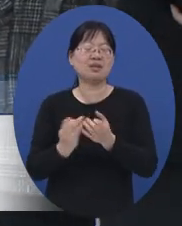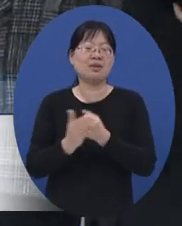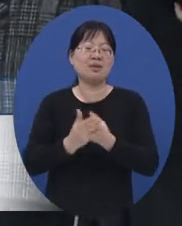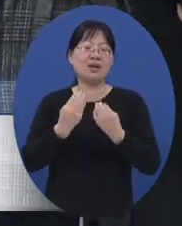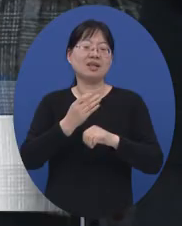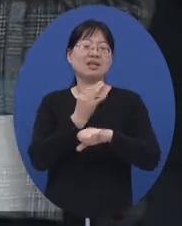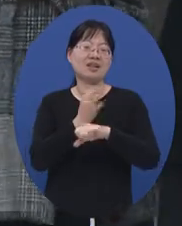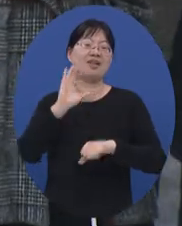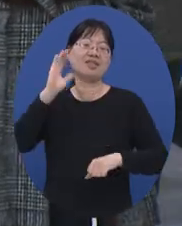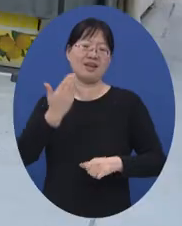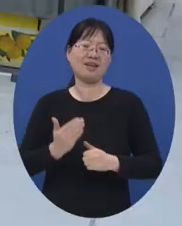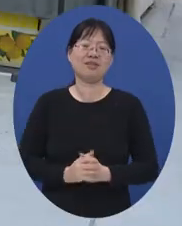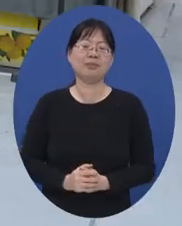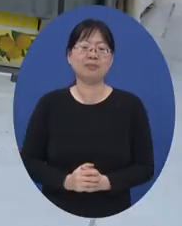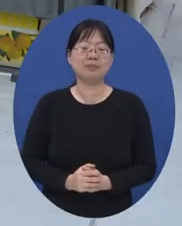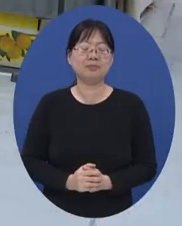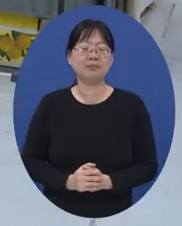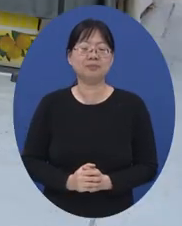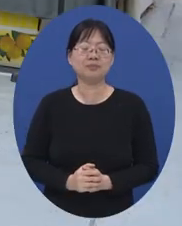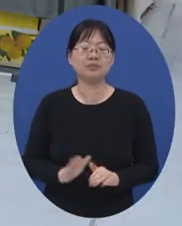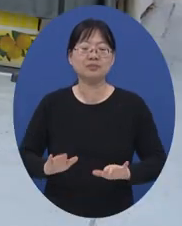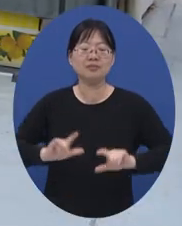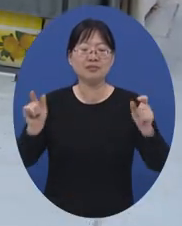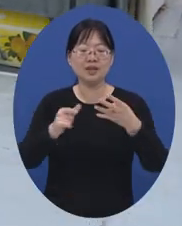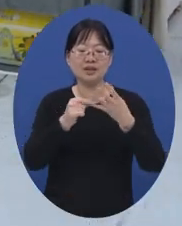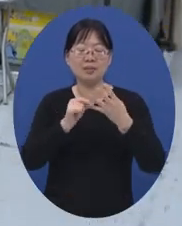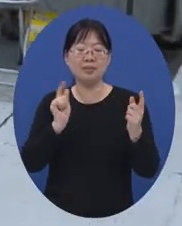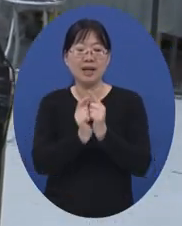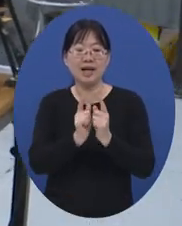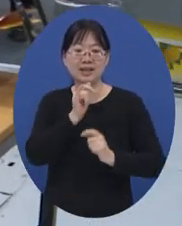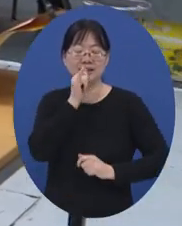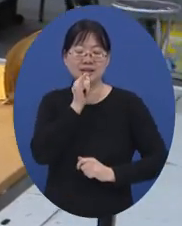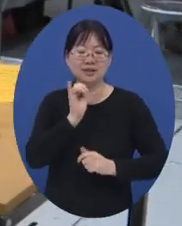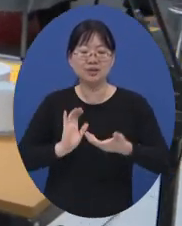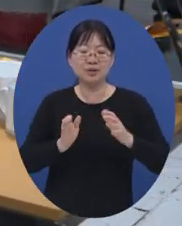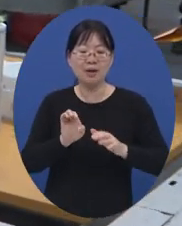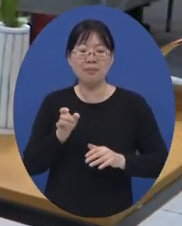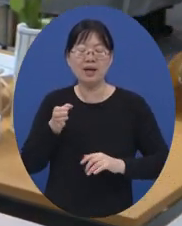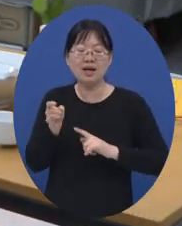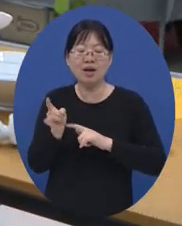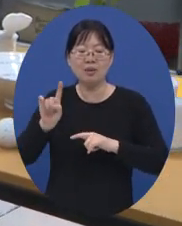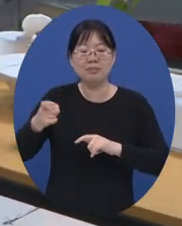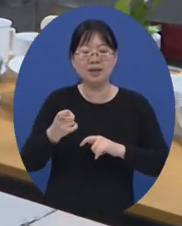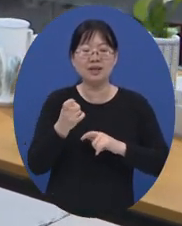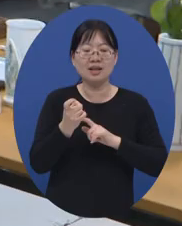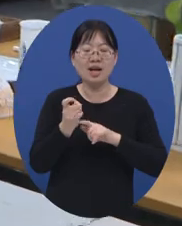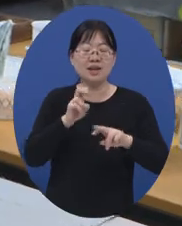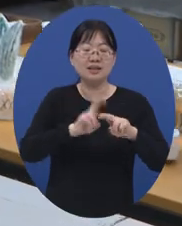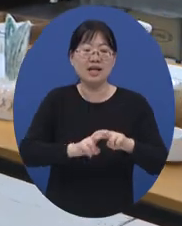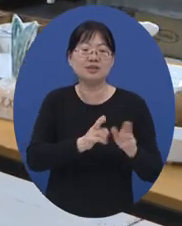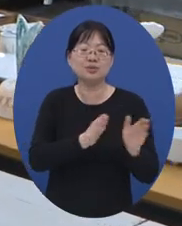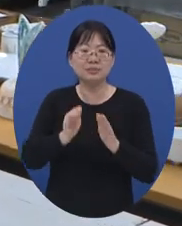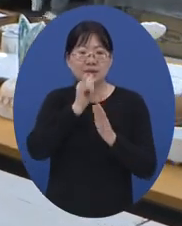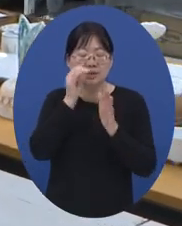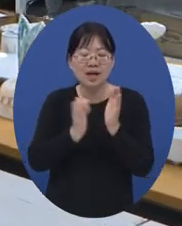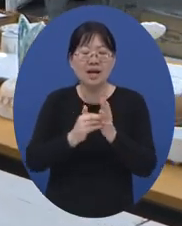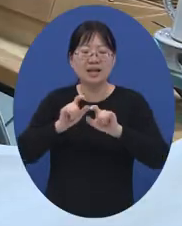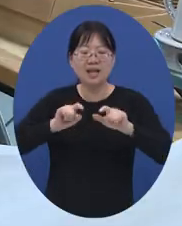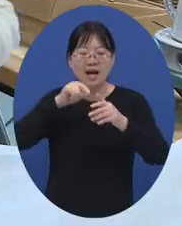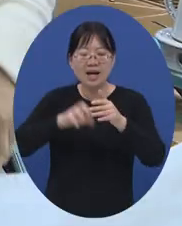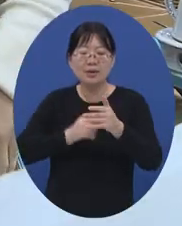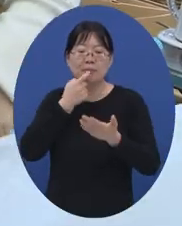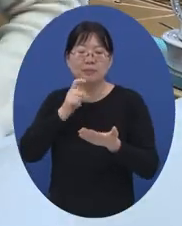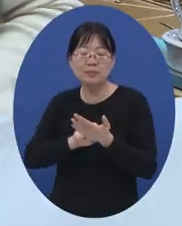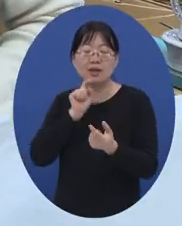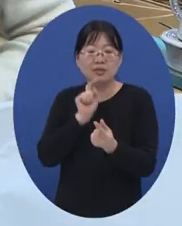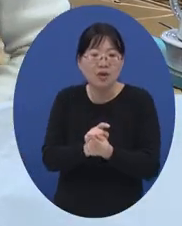좀 많이 사게 되고. 올해로 네 번째를 맞는 경기 도자 페어는 110여 개 부스를 차려 도자를 일상 속에서 쉽게 접할